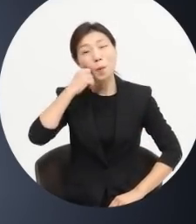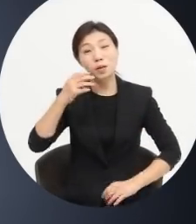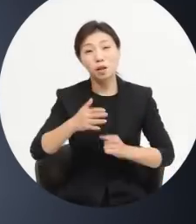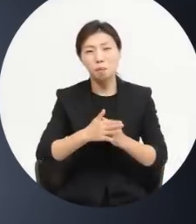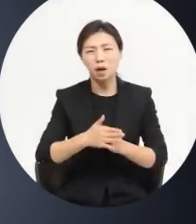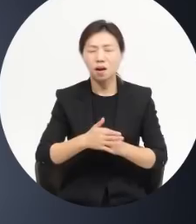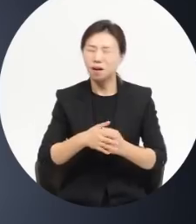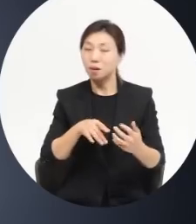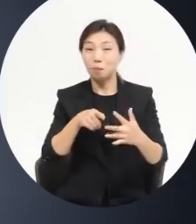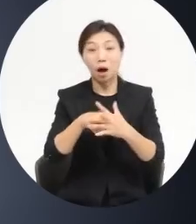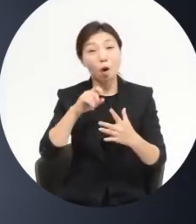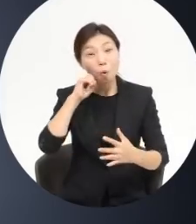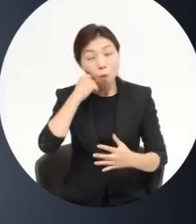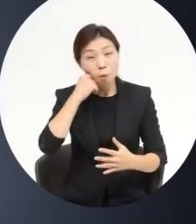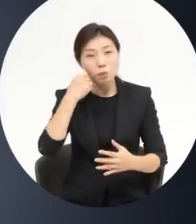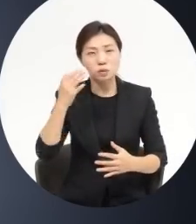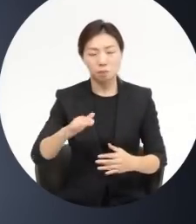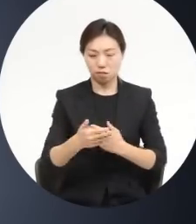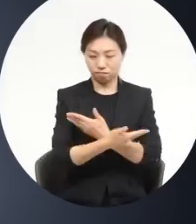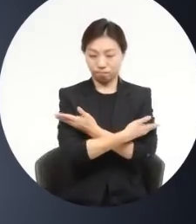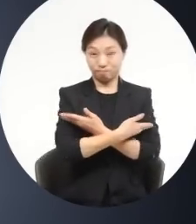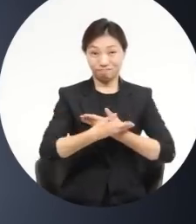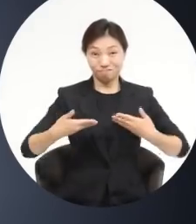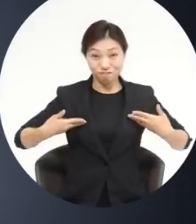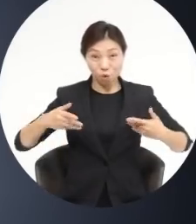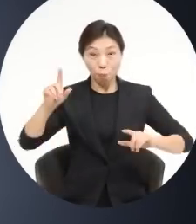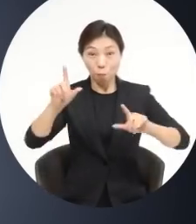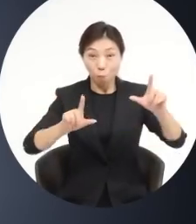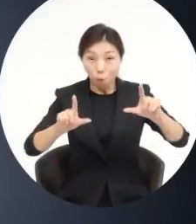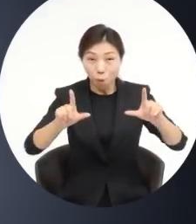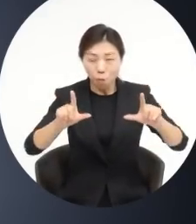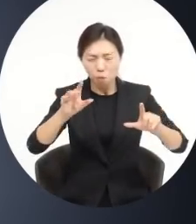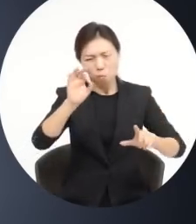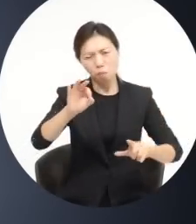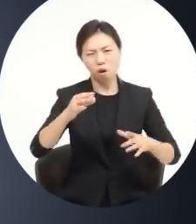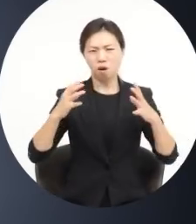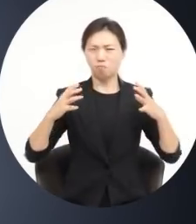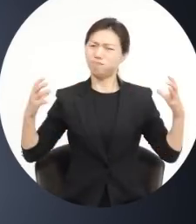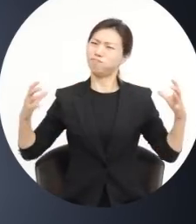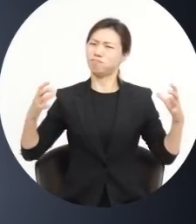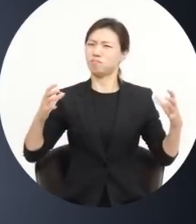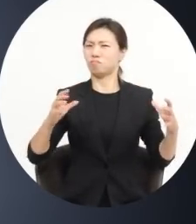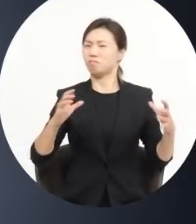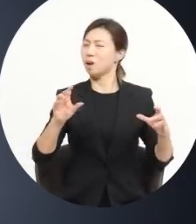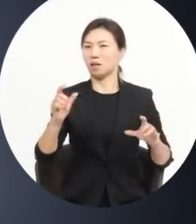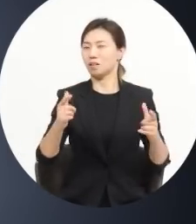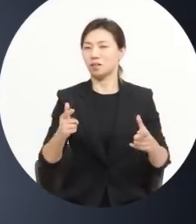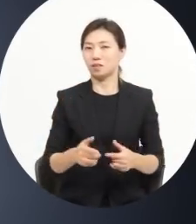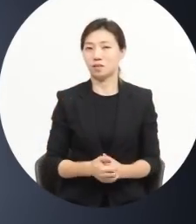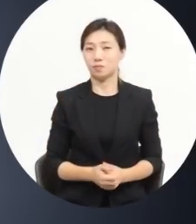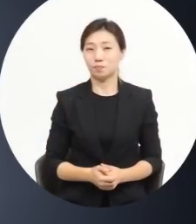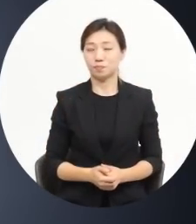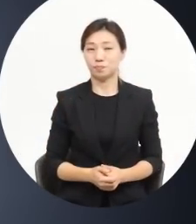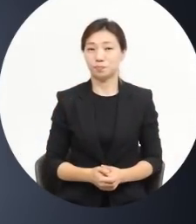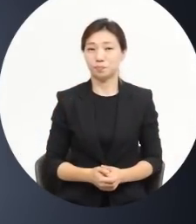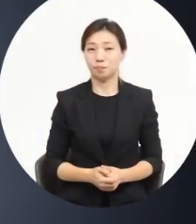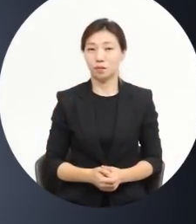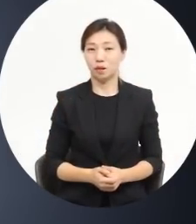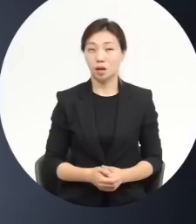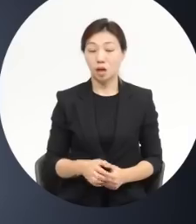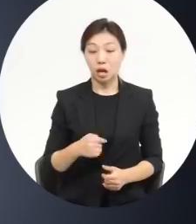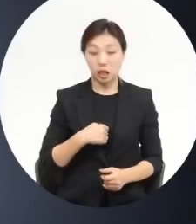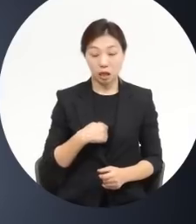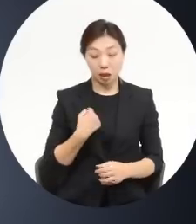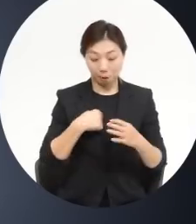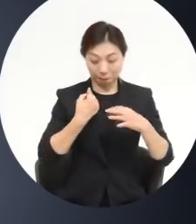모르지만은 지금 네. 어깨까지 나온 걸로 봐서는 그렇게 비만 정도는 아니다. 자기 기준의